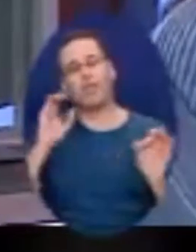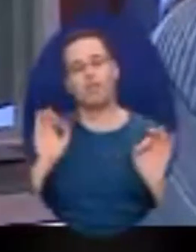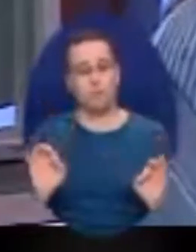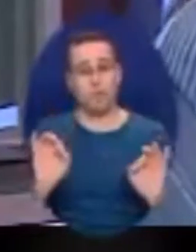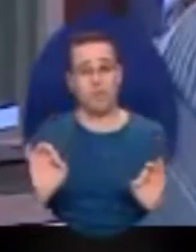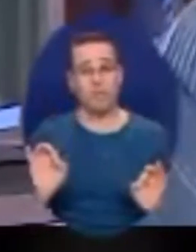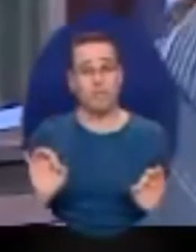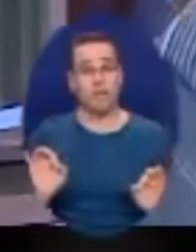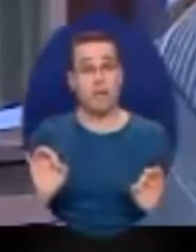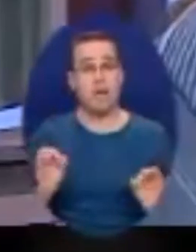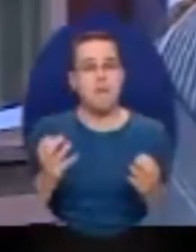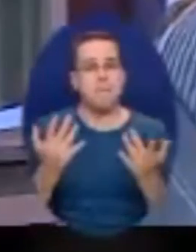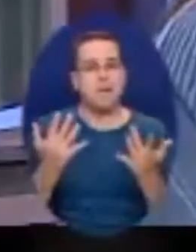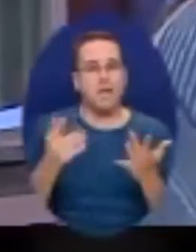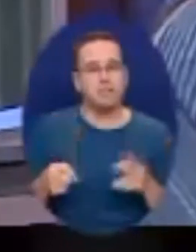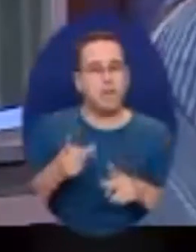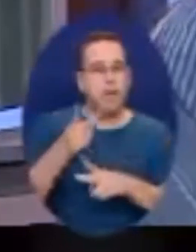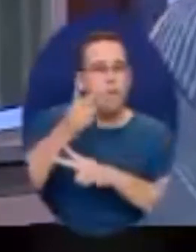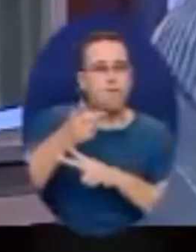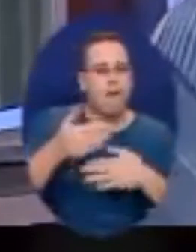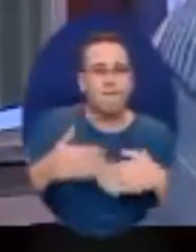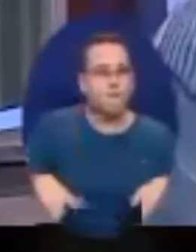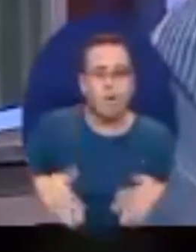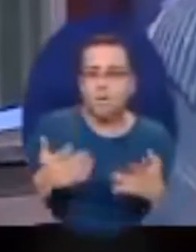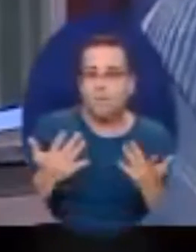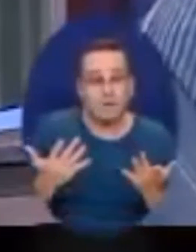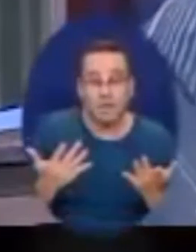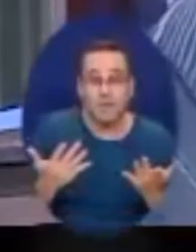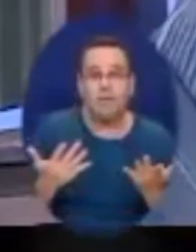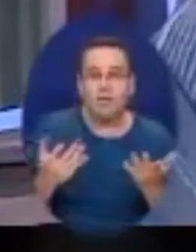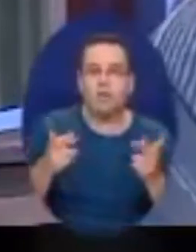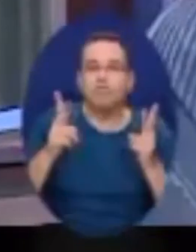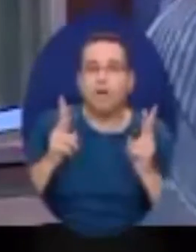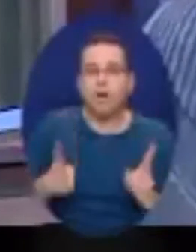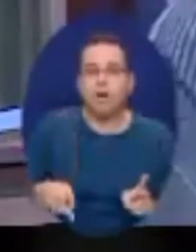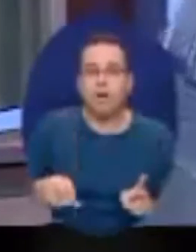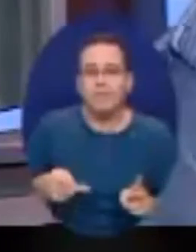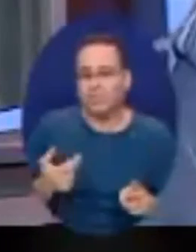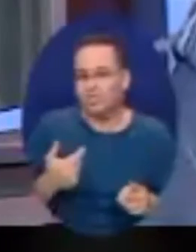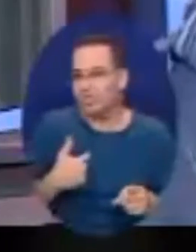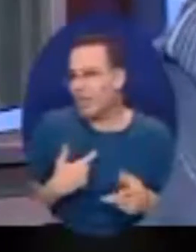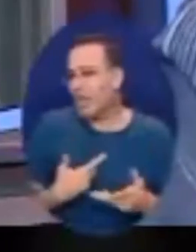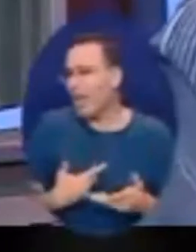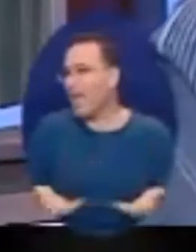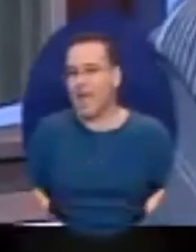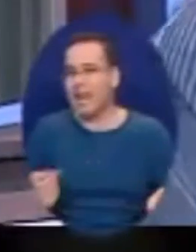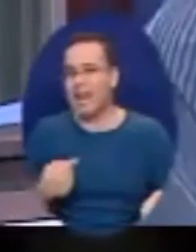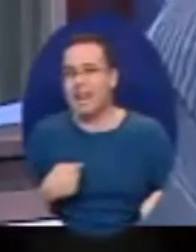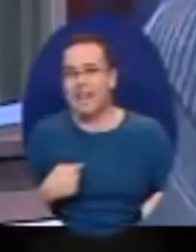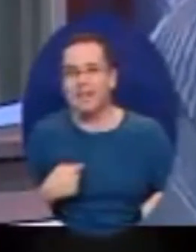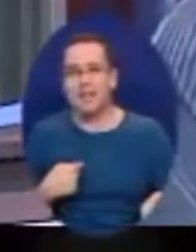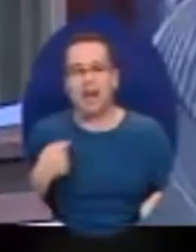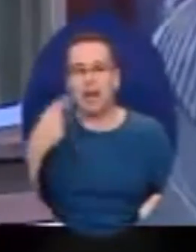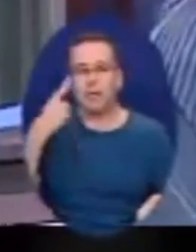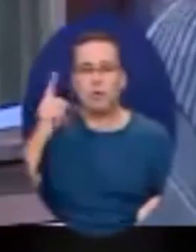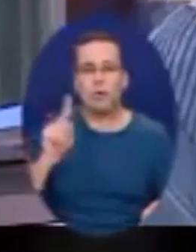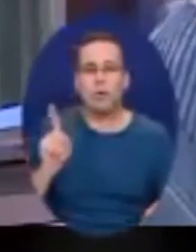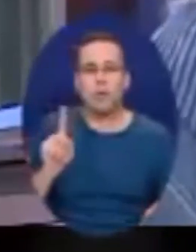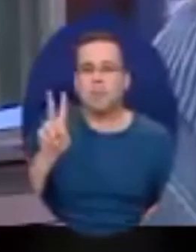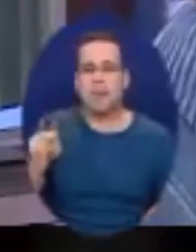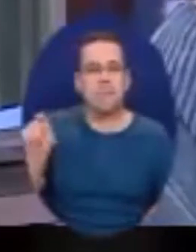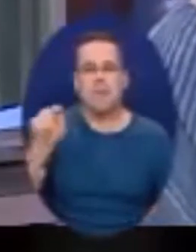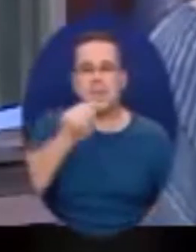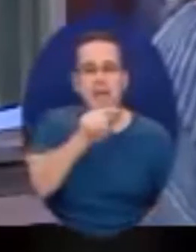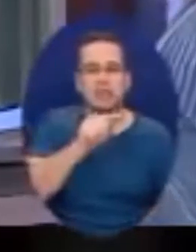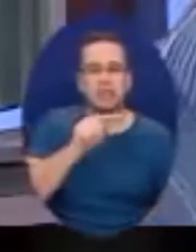נורמטיבית. מתי זה עובר את הגבול, יכול להיות שאין לי אולי... אנחנו לא יודעים למי יש